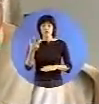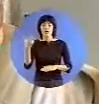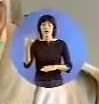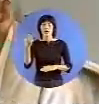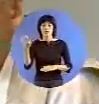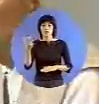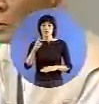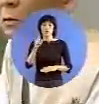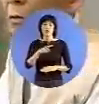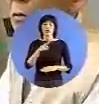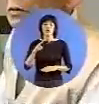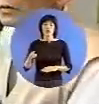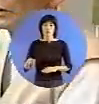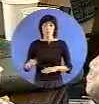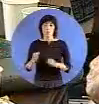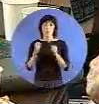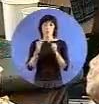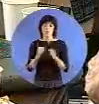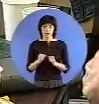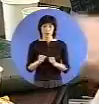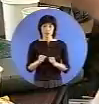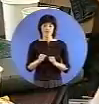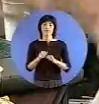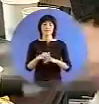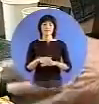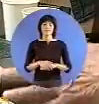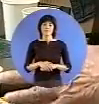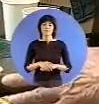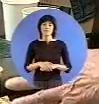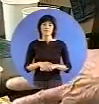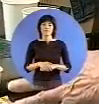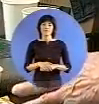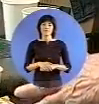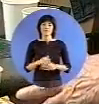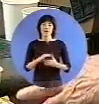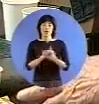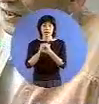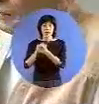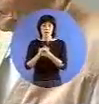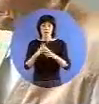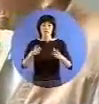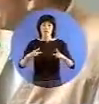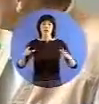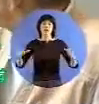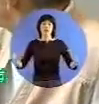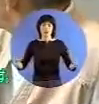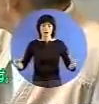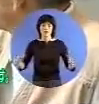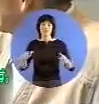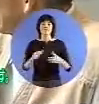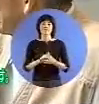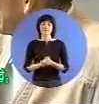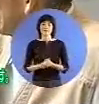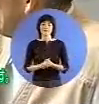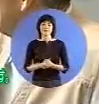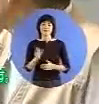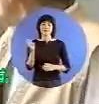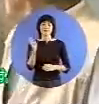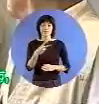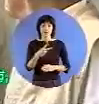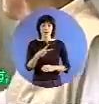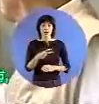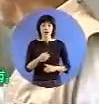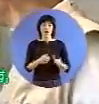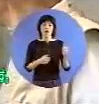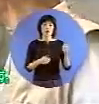の方もあの参加されて、まあ、どんどんその層が広がっていっております。で、まあ、50代の方も参